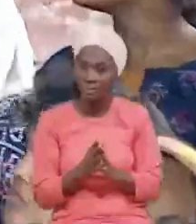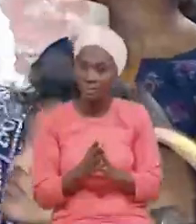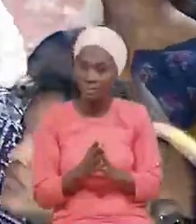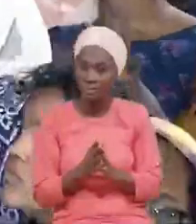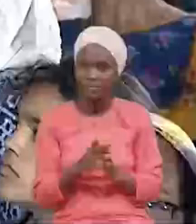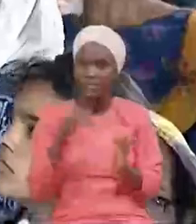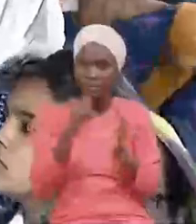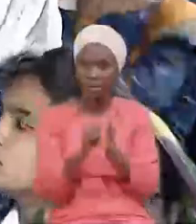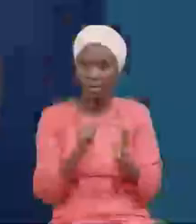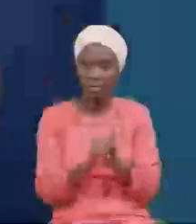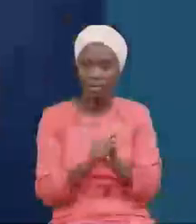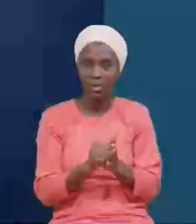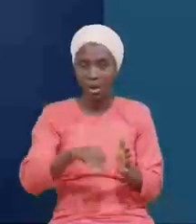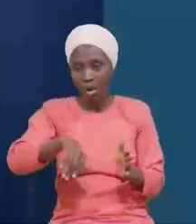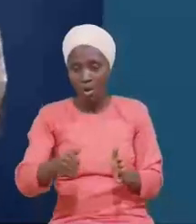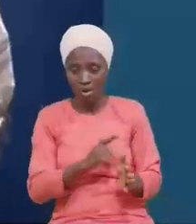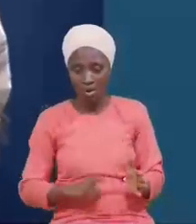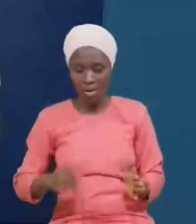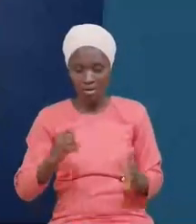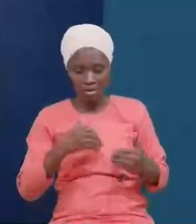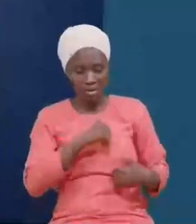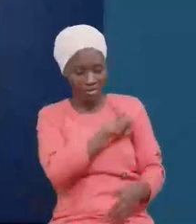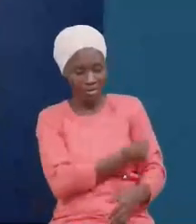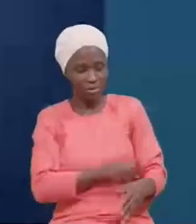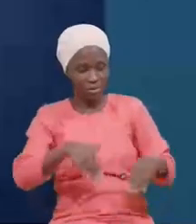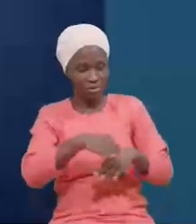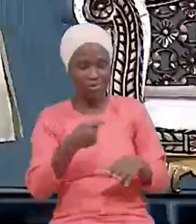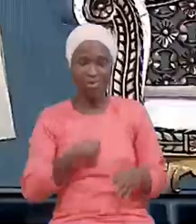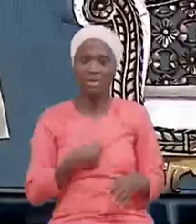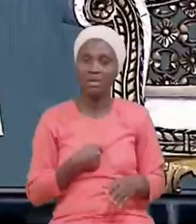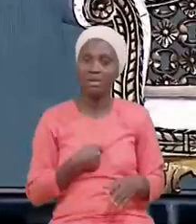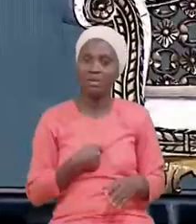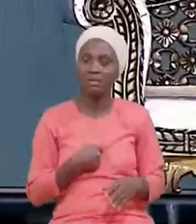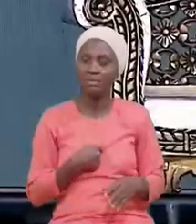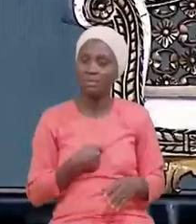tu dis, il y a des seigneurs qui ont eu autorité sur moi.